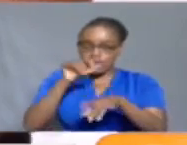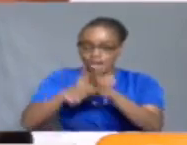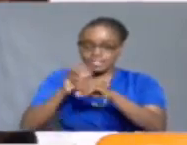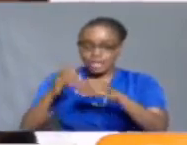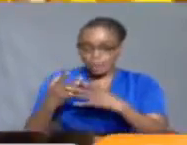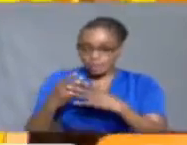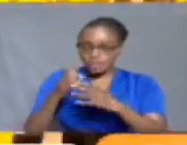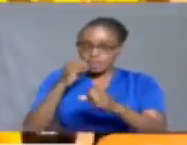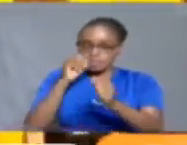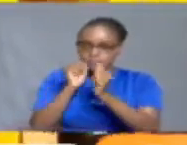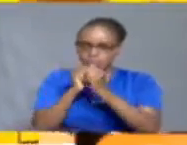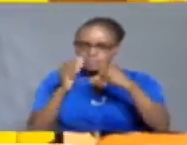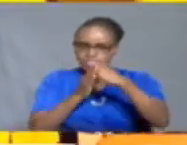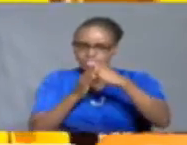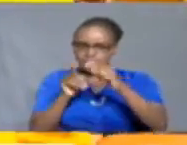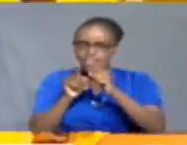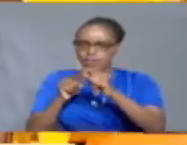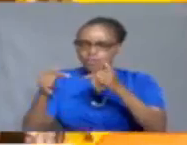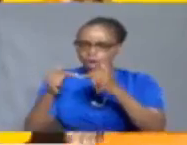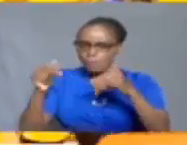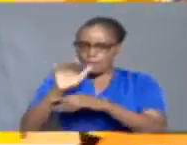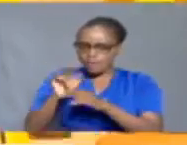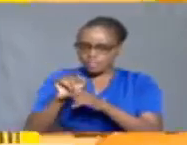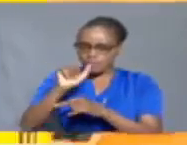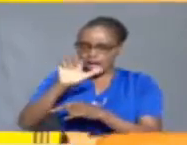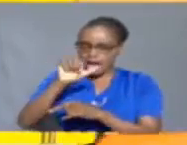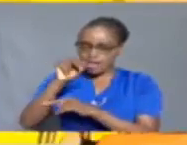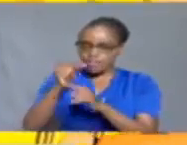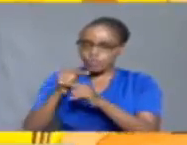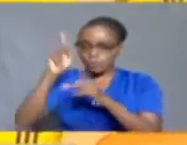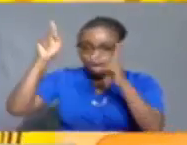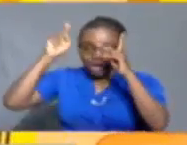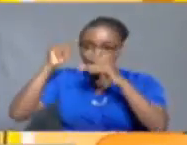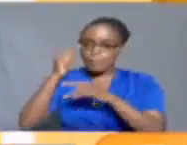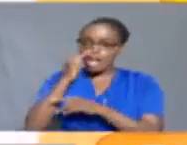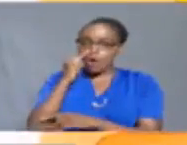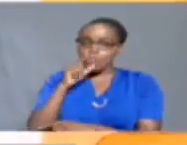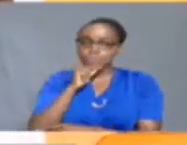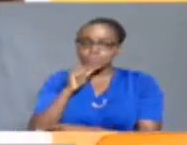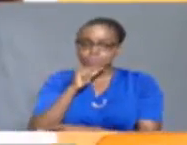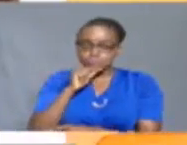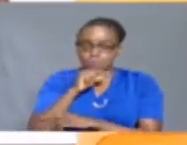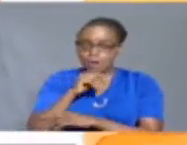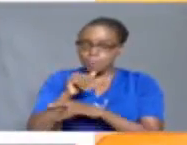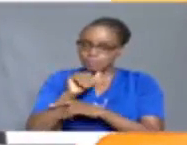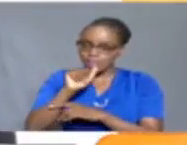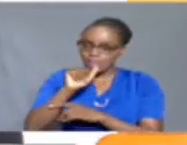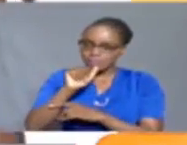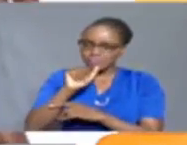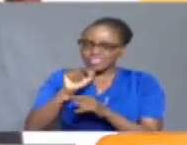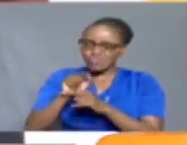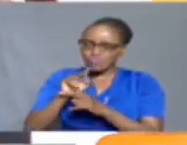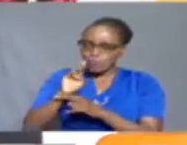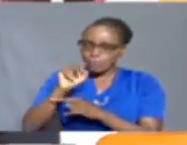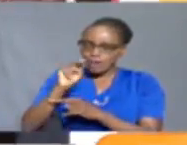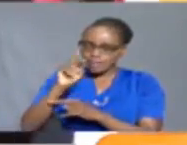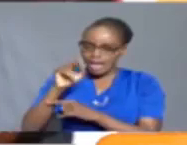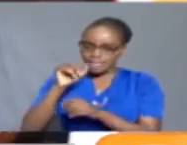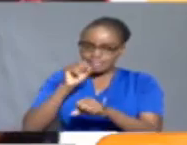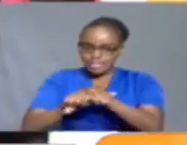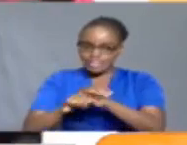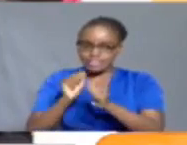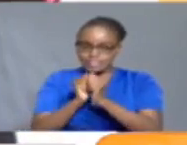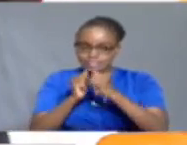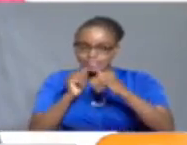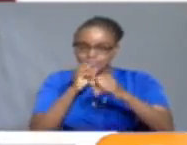alama 19 akiwapiku wapinzani wake Alan Wanga wa timu ya Kakamega Homeboys na Wycliffe Ochom wa Bandari waliopata alama 14 na